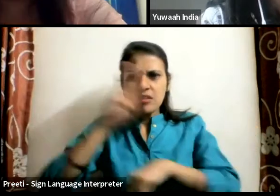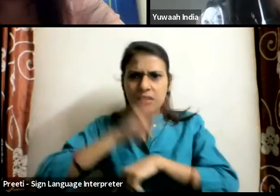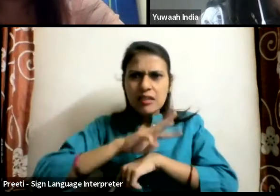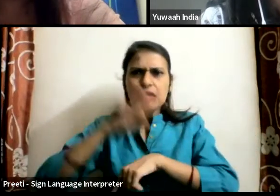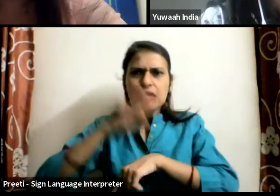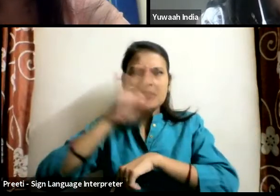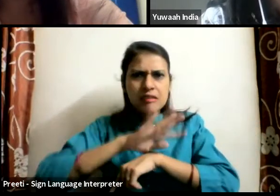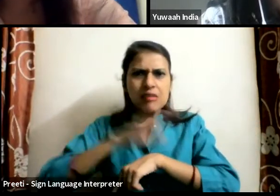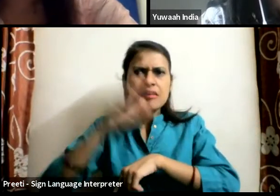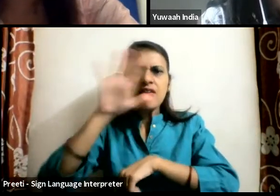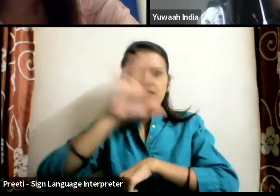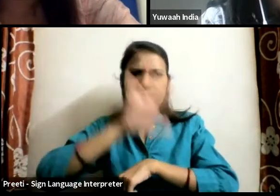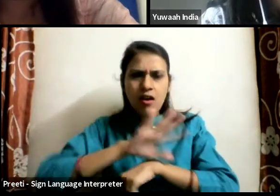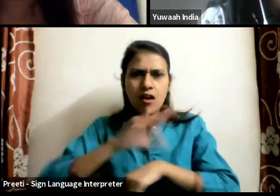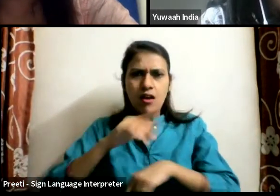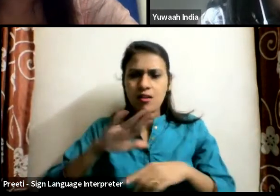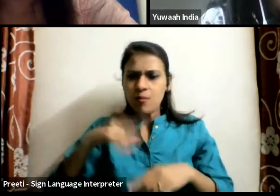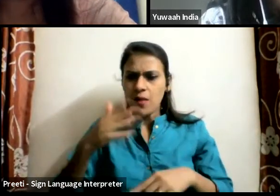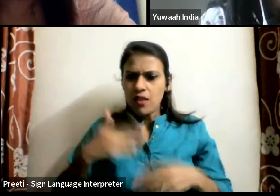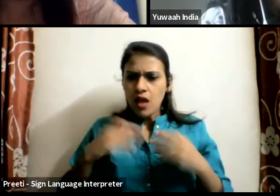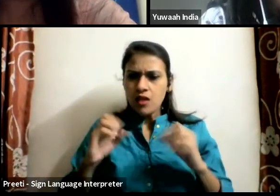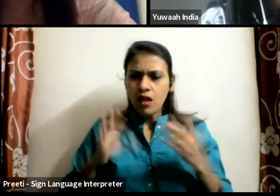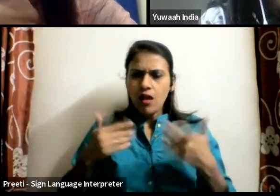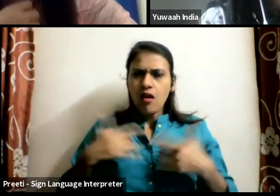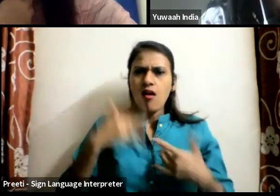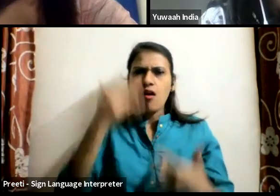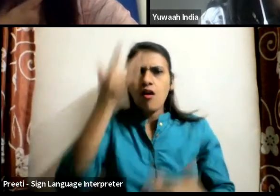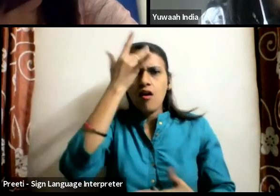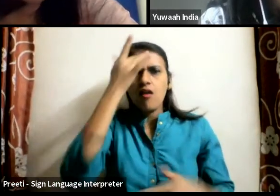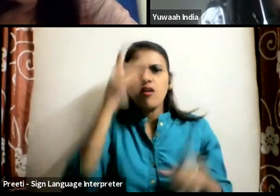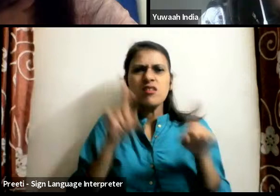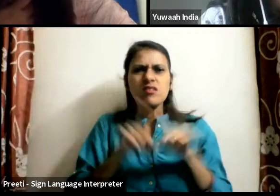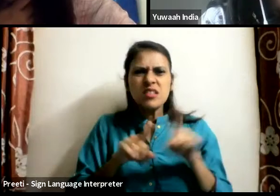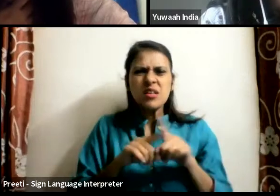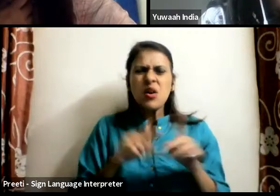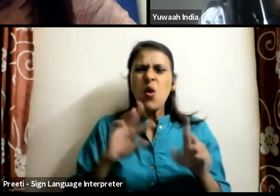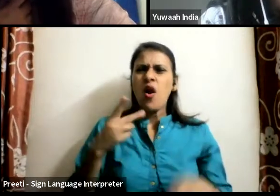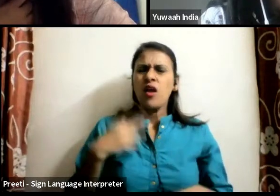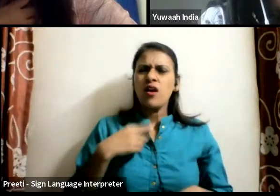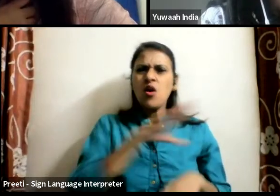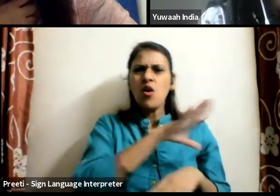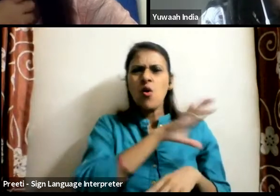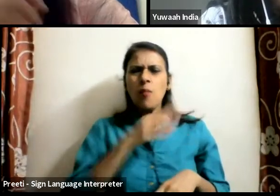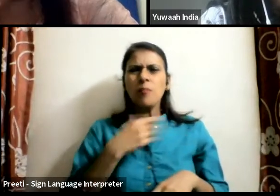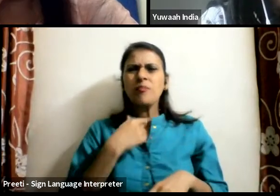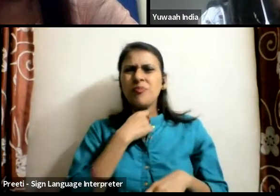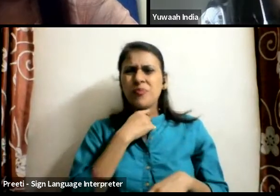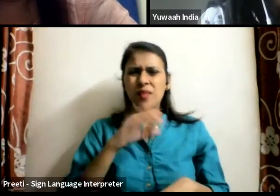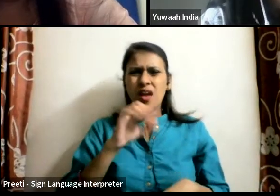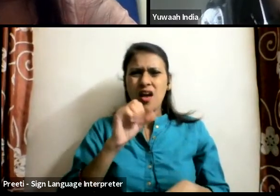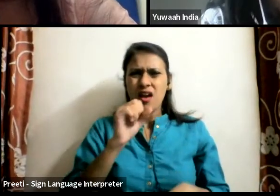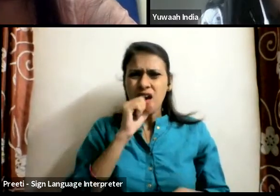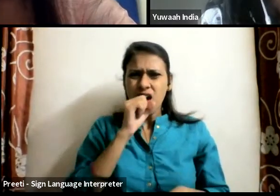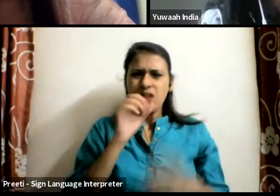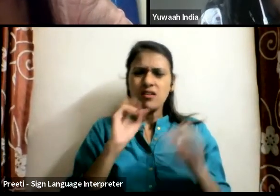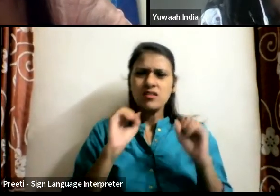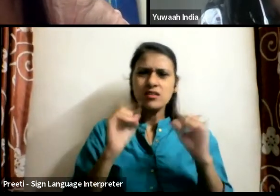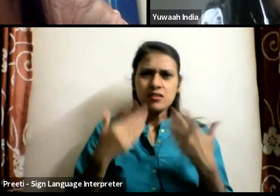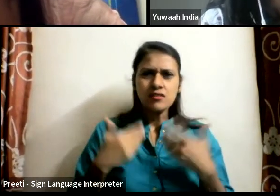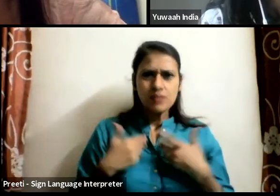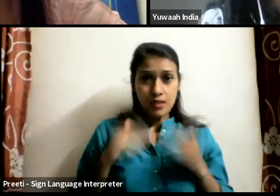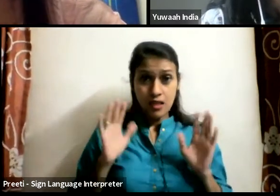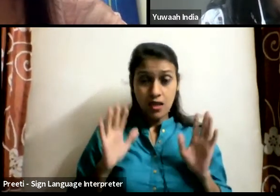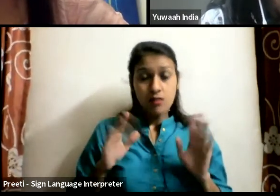5 से 6 दिन में भी आपको बुखार लगने लगता है या आपको लग रहा है कि आपको खांसी आ रही है, आप अपना